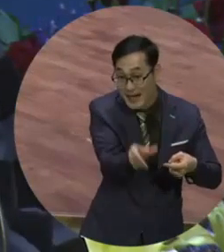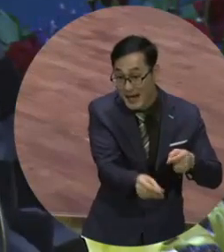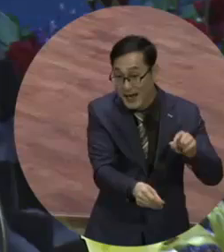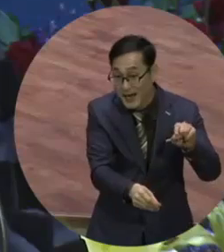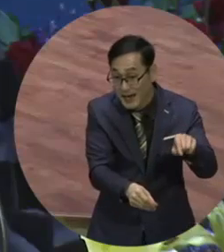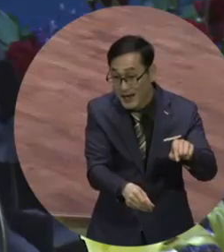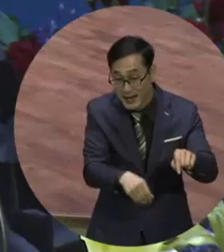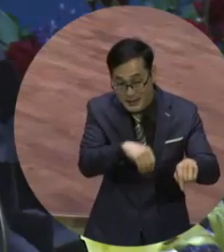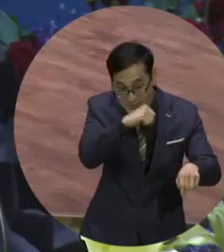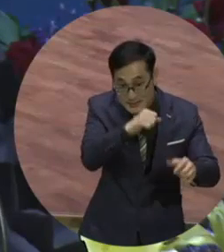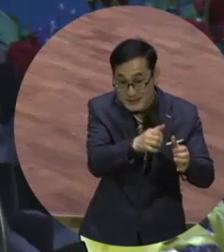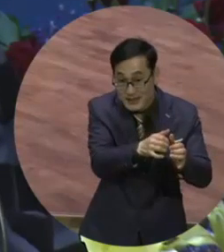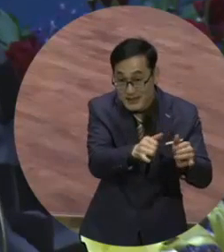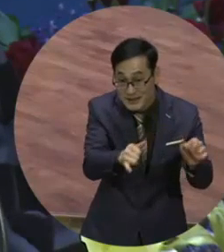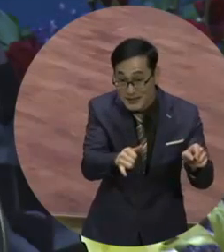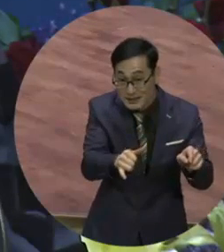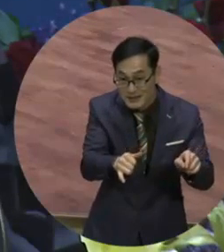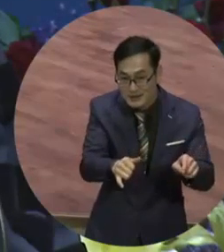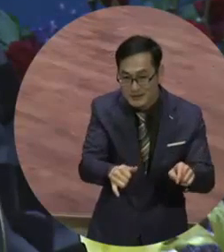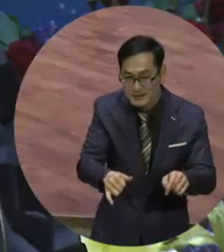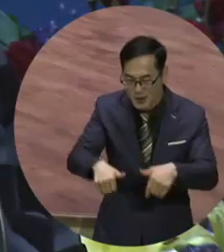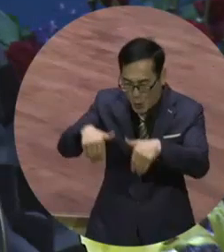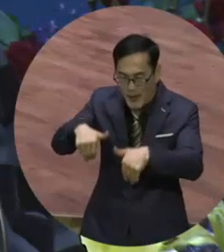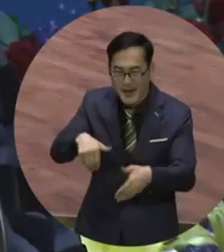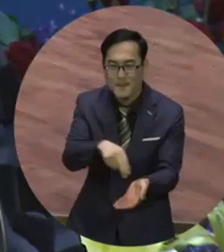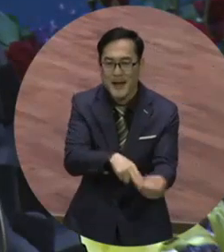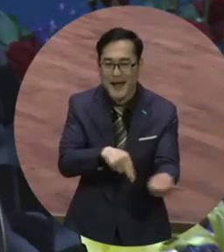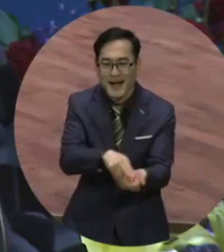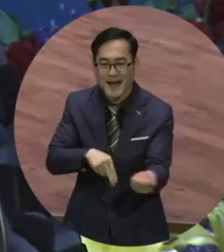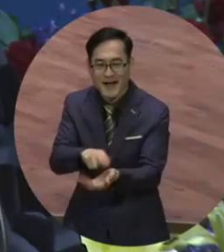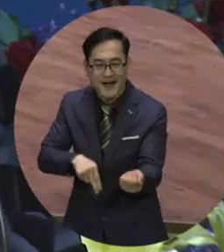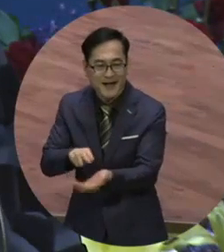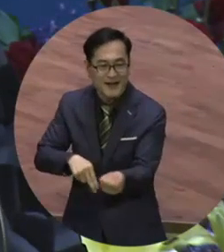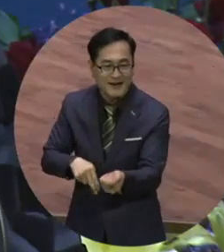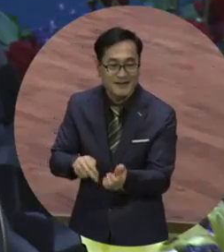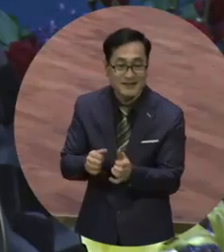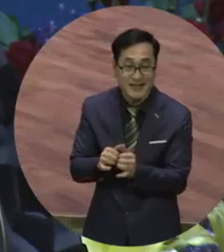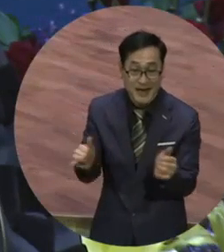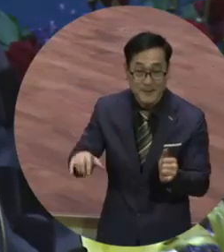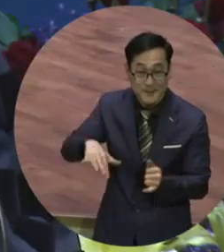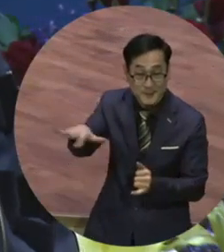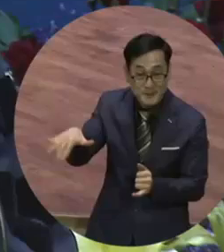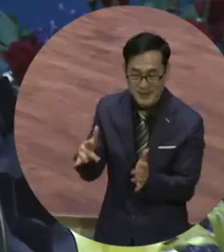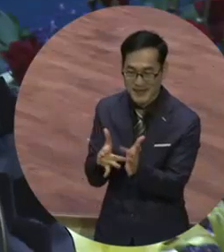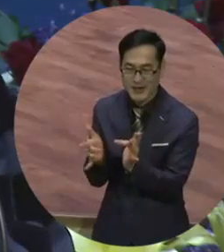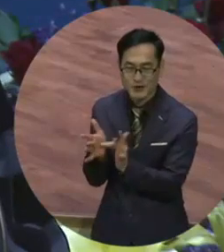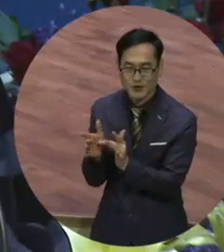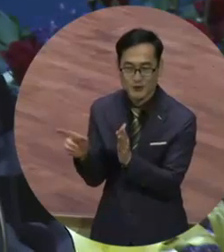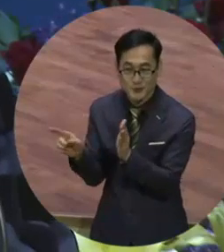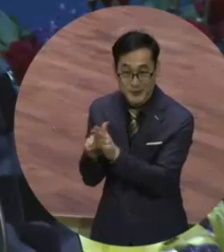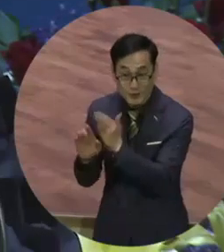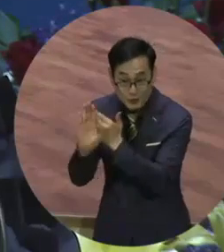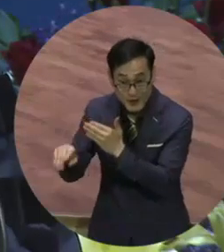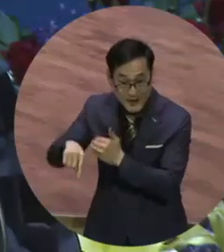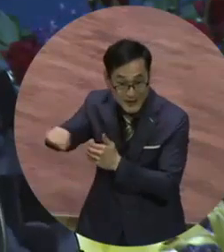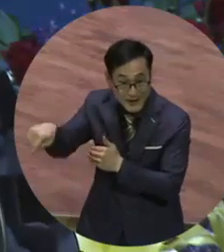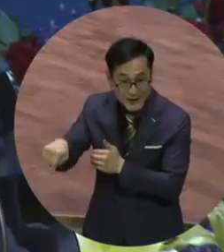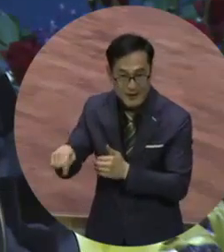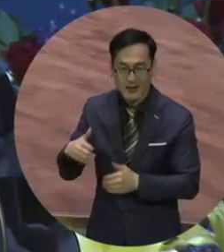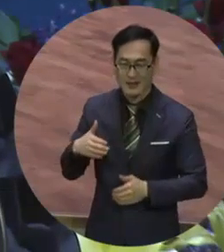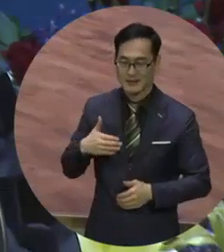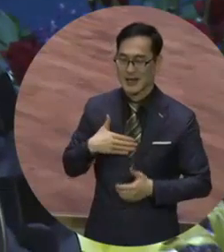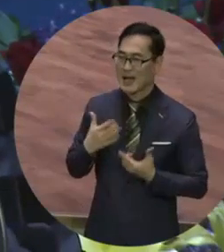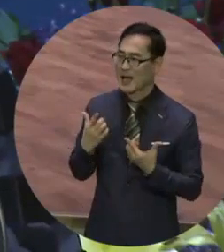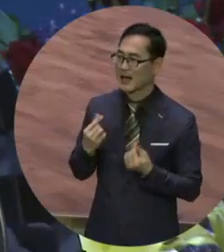그 흑인들을 노예로 팔아먹던 사람이 예수 믿고 불렀던 만드는 찬양이 나 같은 죄인 살리신